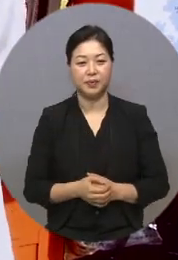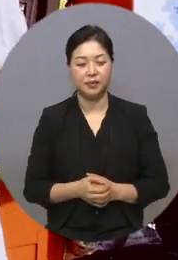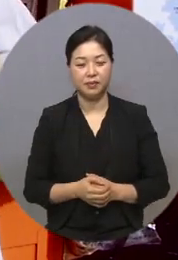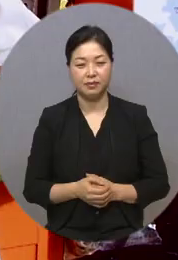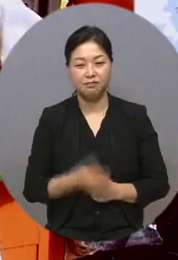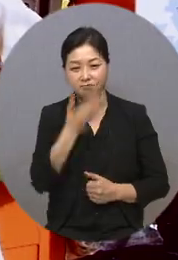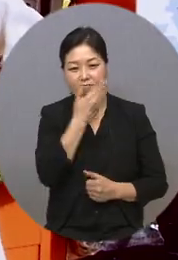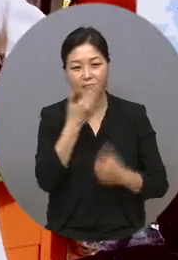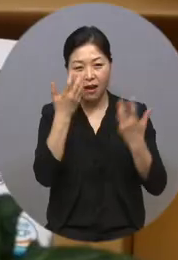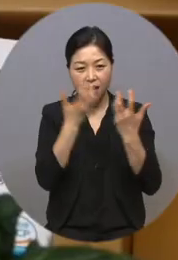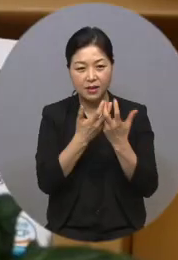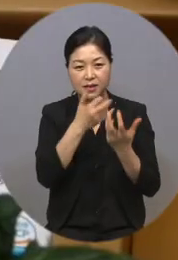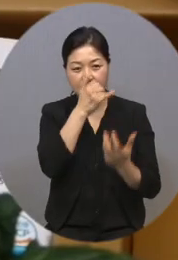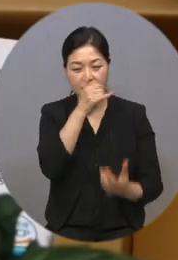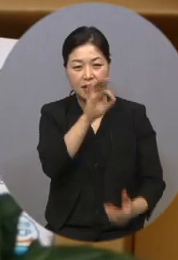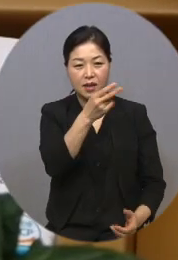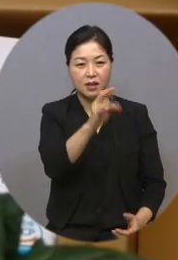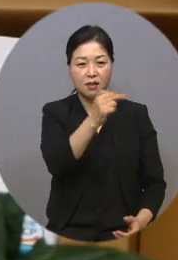가득합니다. 영암의